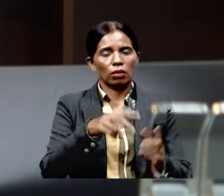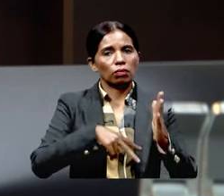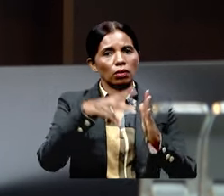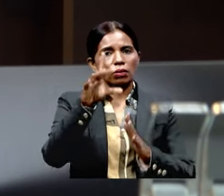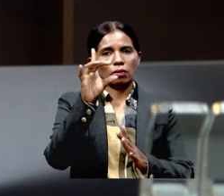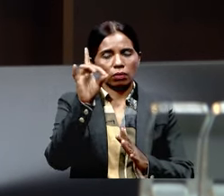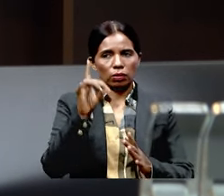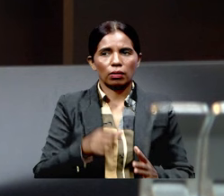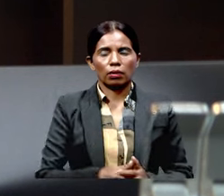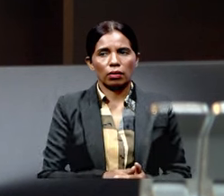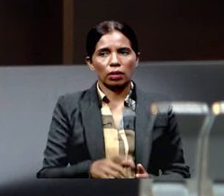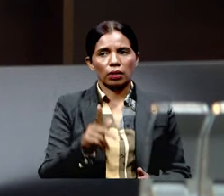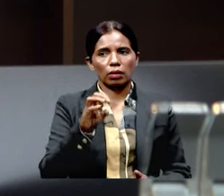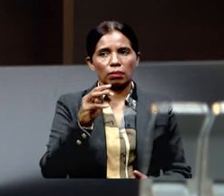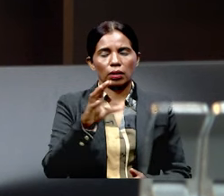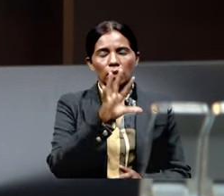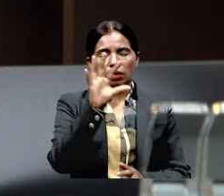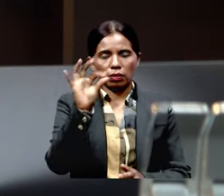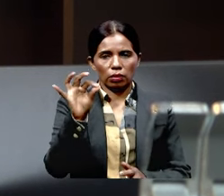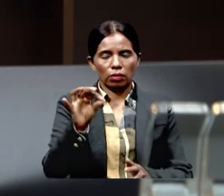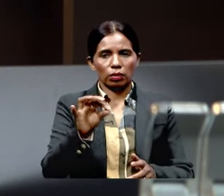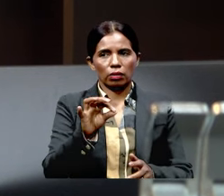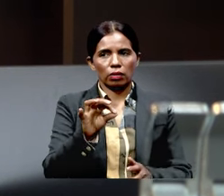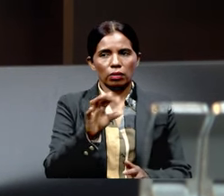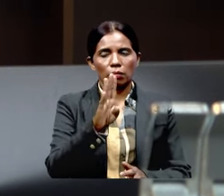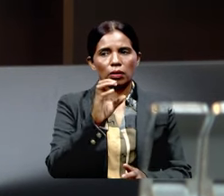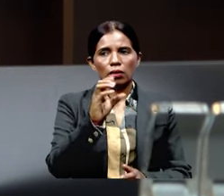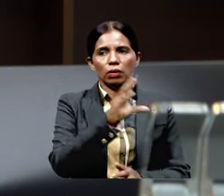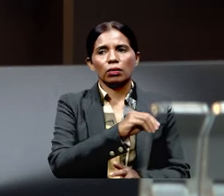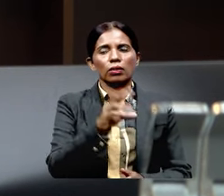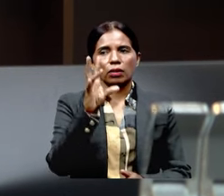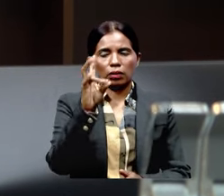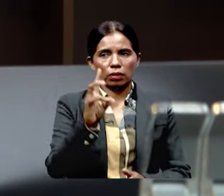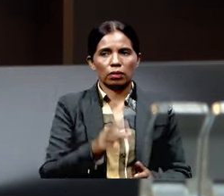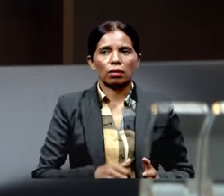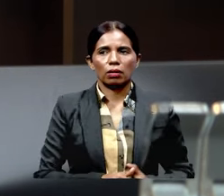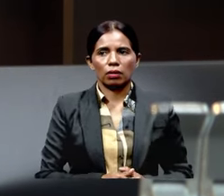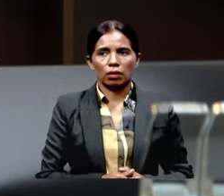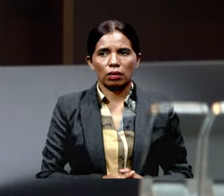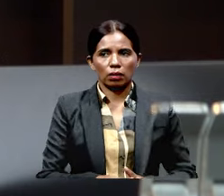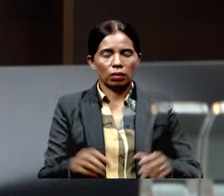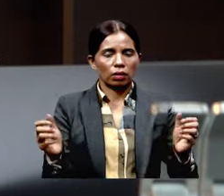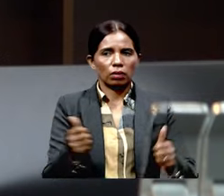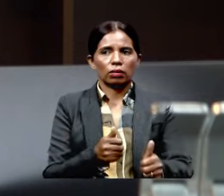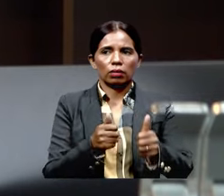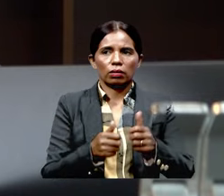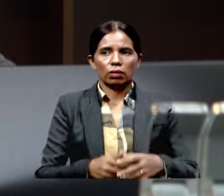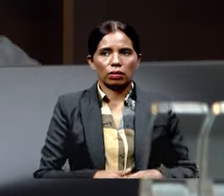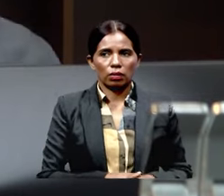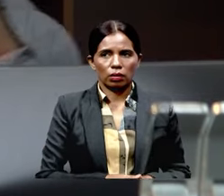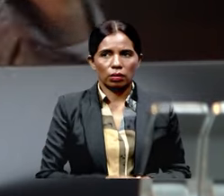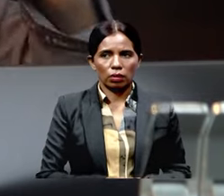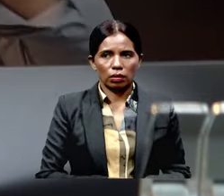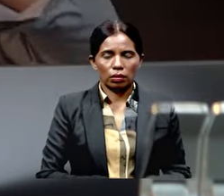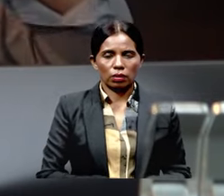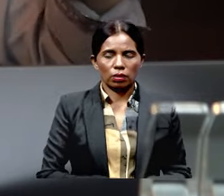imagina ninha kimika 9 ninha biologia 7 seto 9 ela cumpre 8 então ida ne